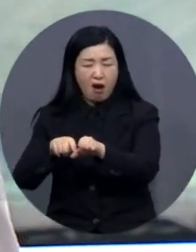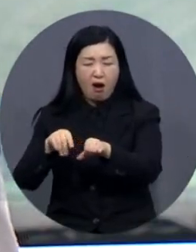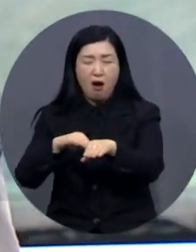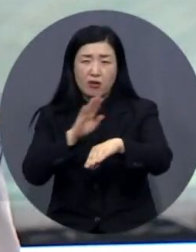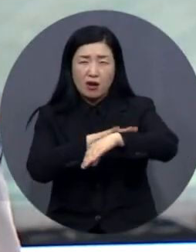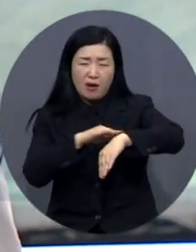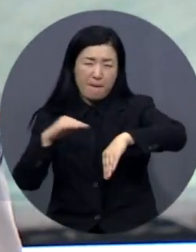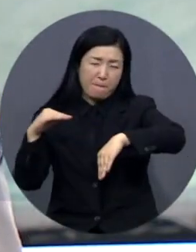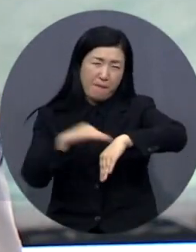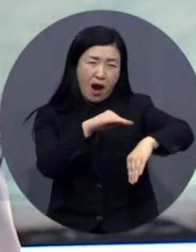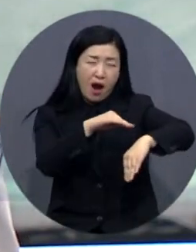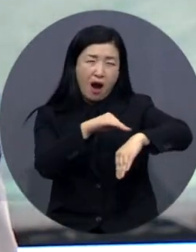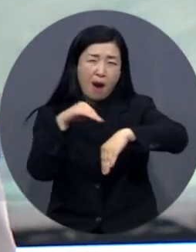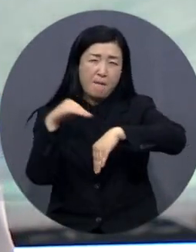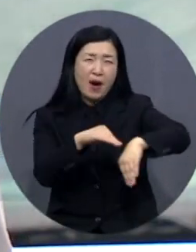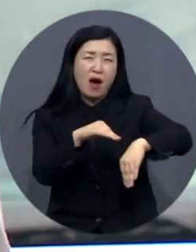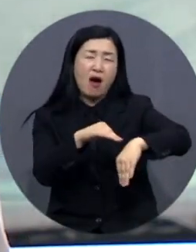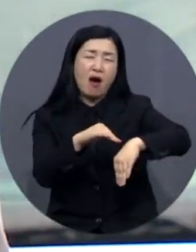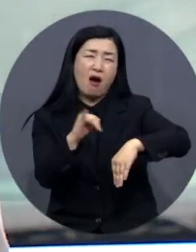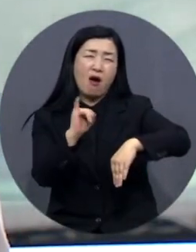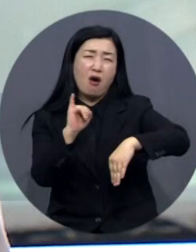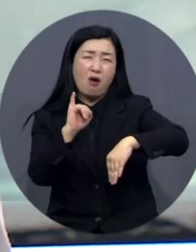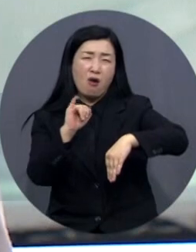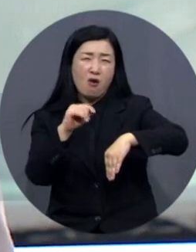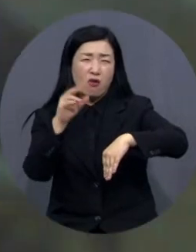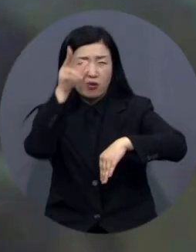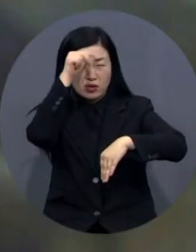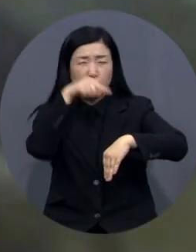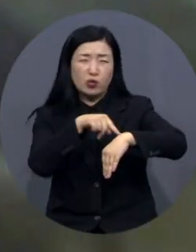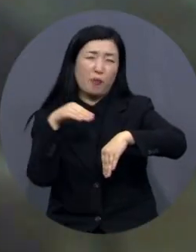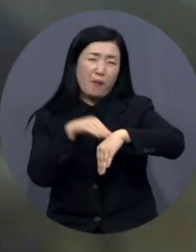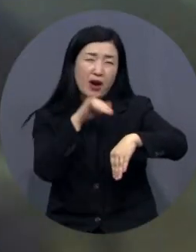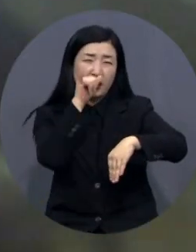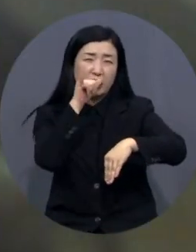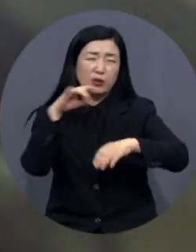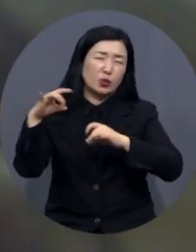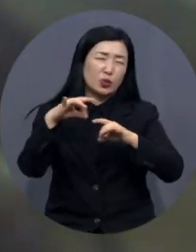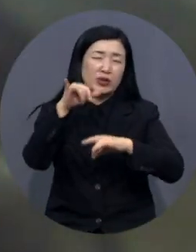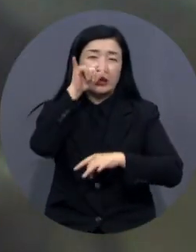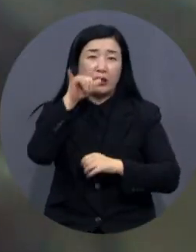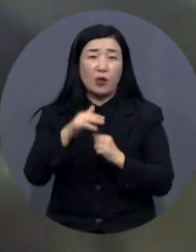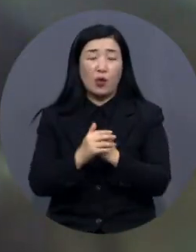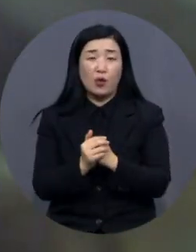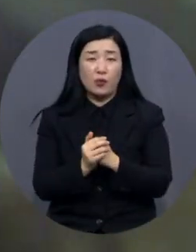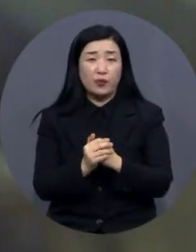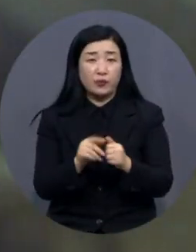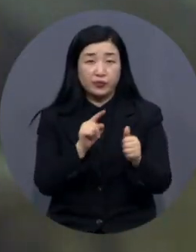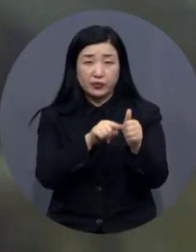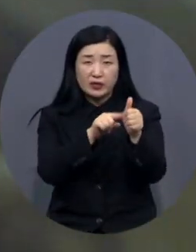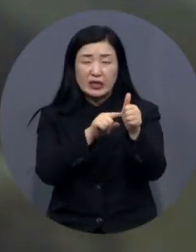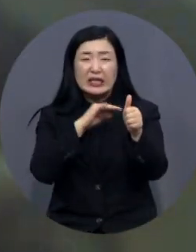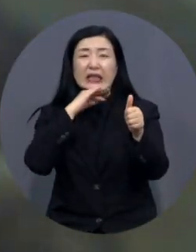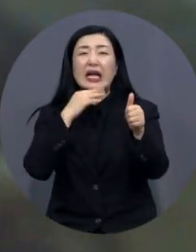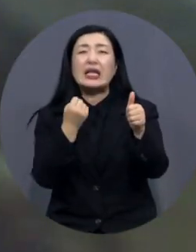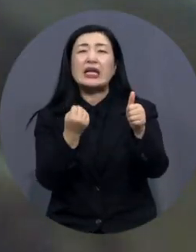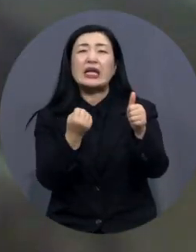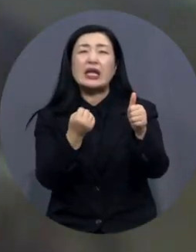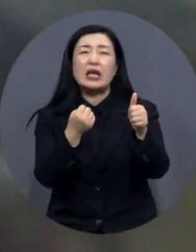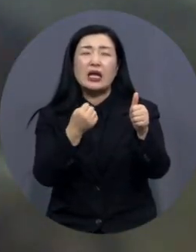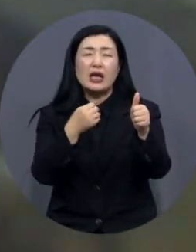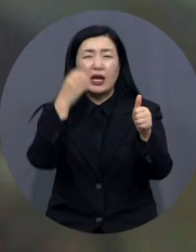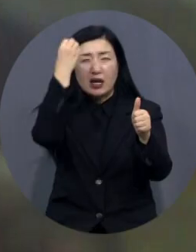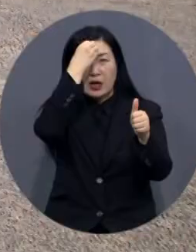약간 다리 쪽에 충격하여 지금 통증 조금 있는 상태입니다. 경찰에 붙잡힌 남성은 16살인